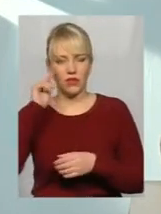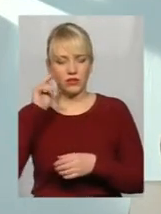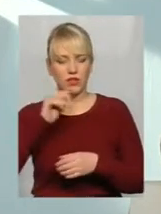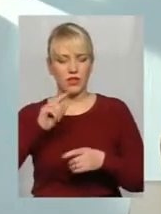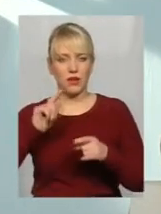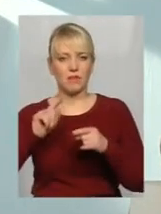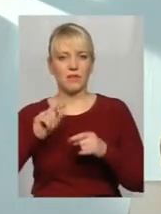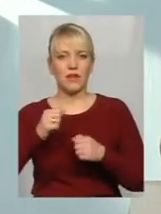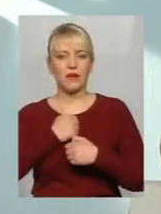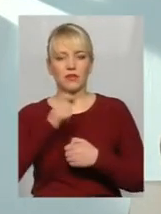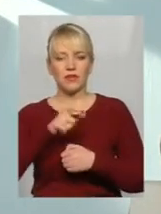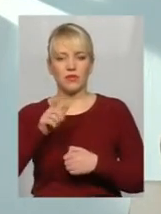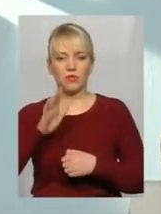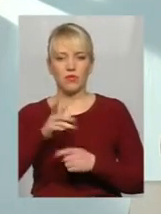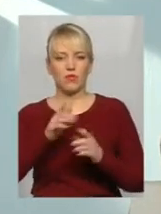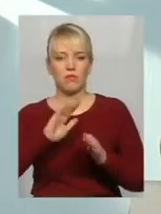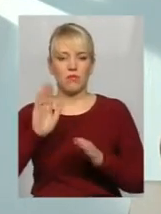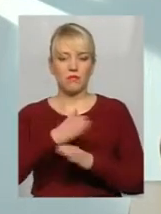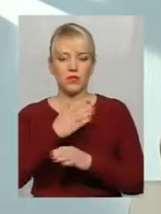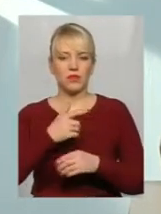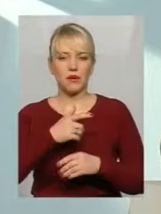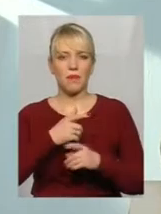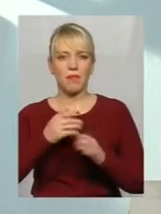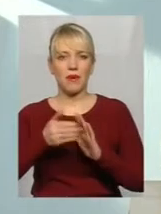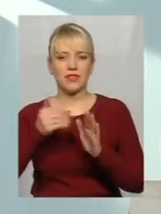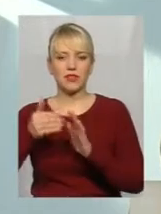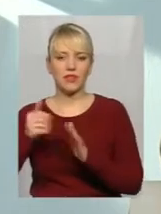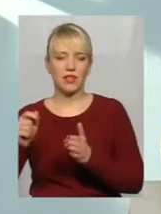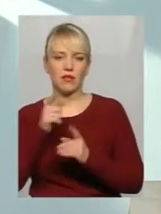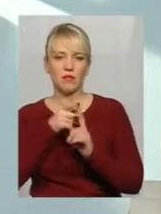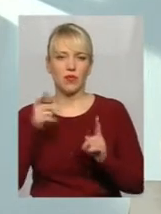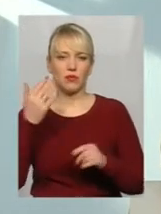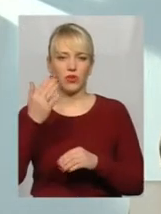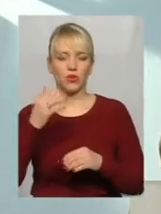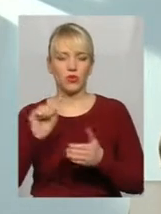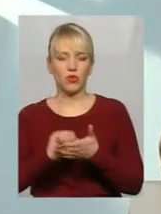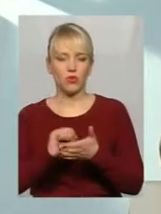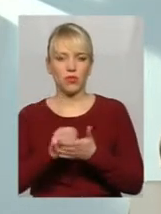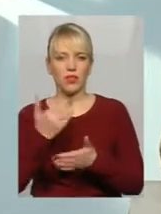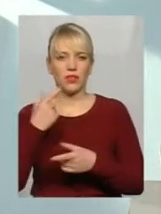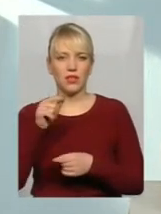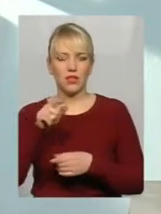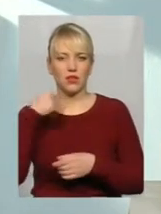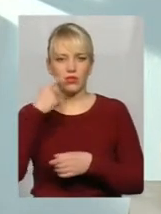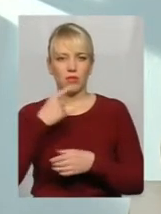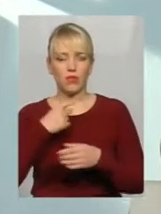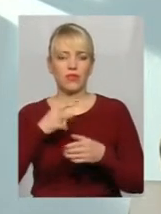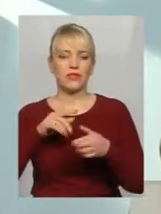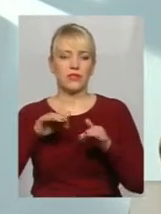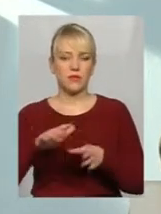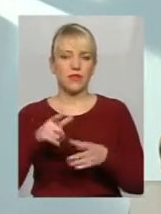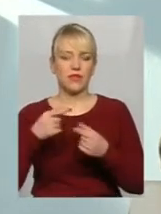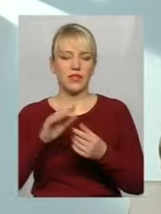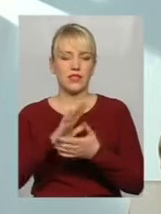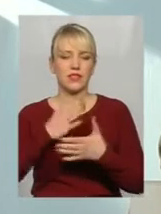проходить період, міжпризовний період. По їхнім документам, які знаходяться в особовій справі, там є стан здоров'я описується,